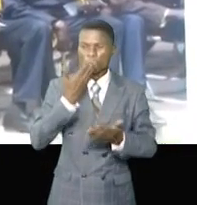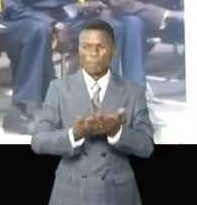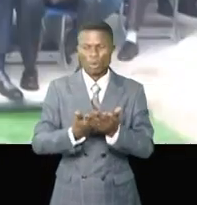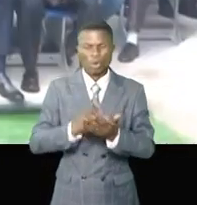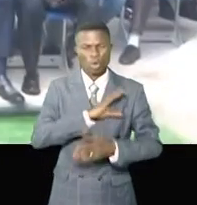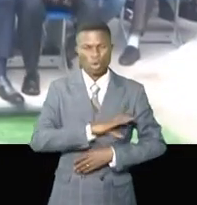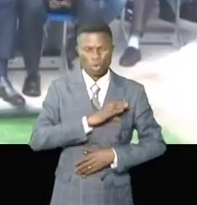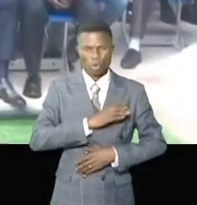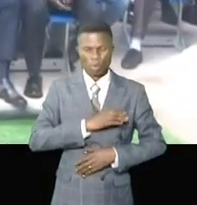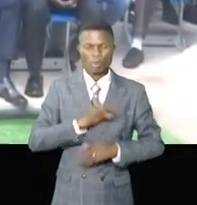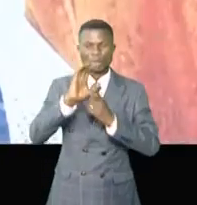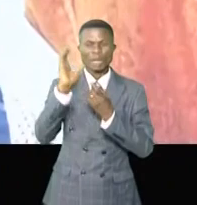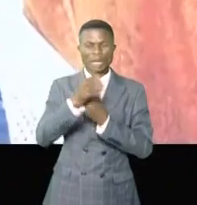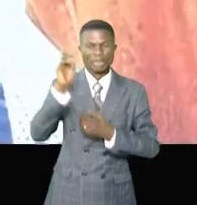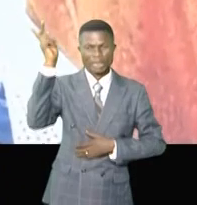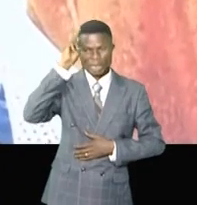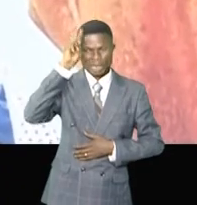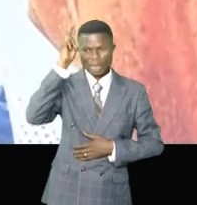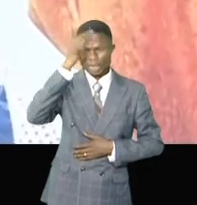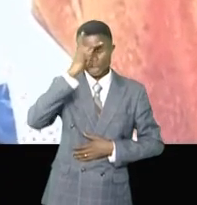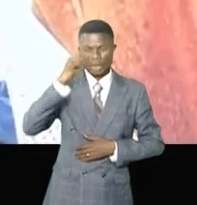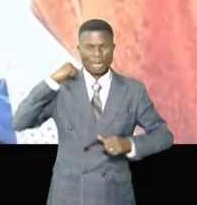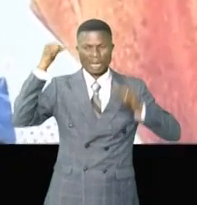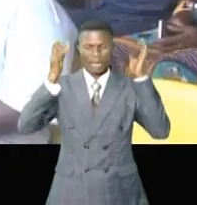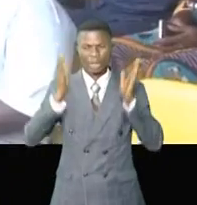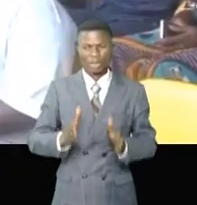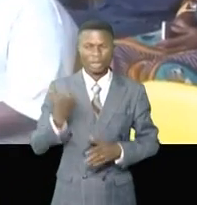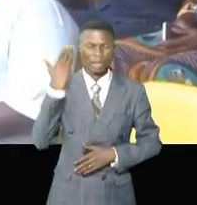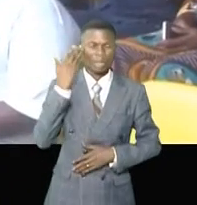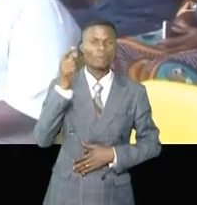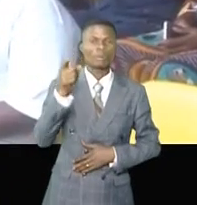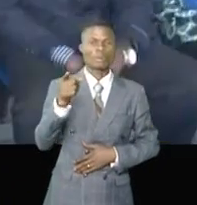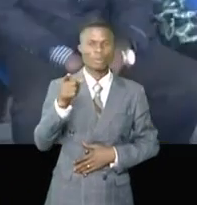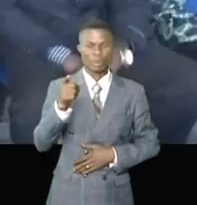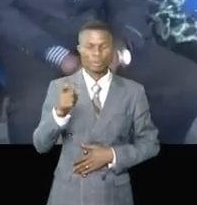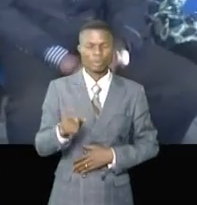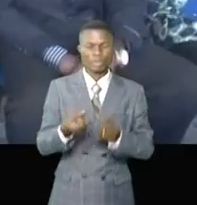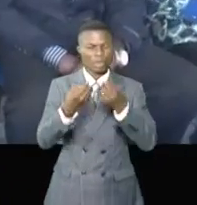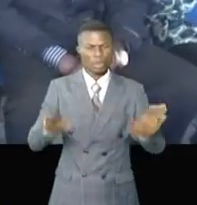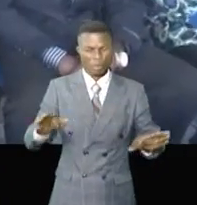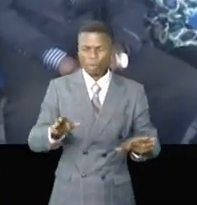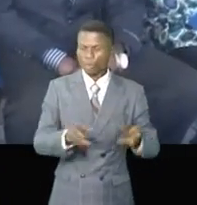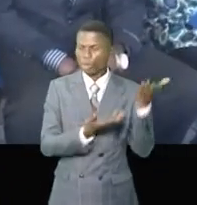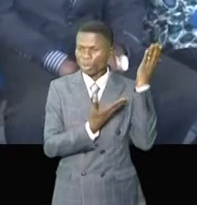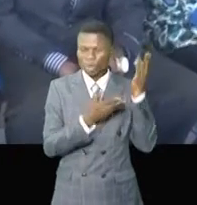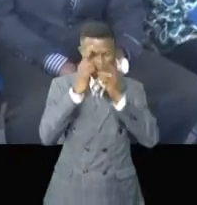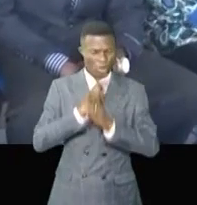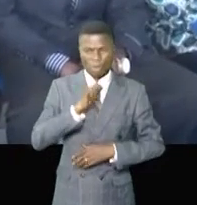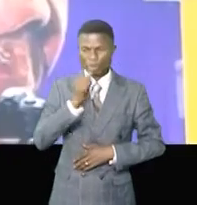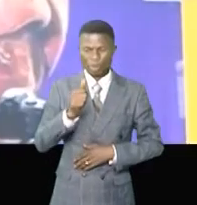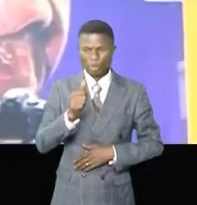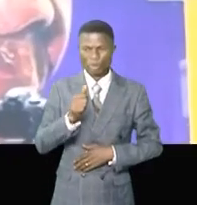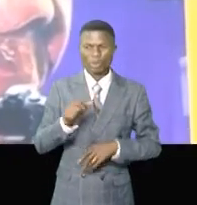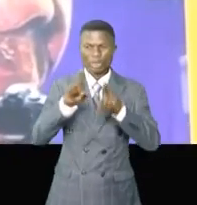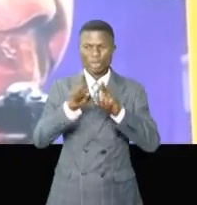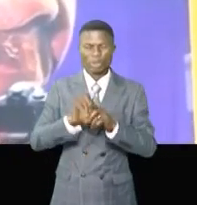de la culture katangaise. Dramaturge et comédien, Odilon Kasuli n'a pas perdu son inébranlable réputation de monument